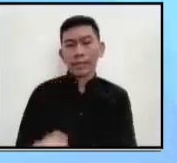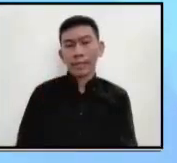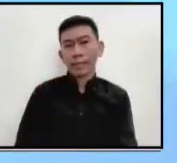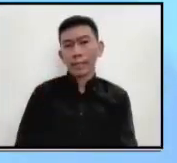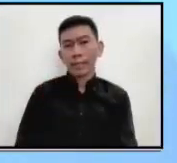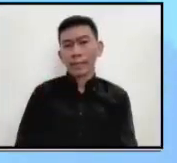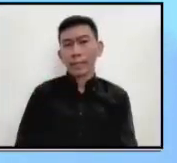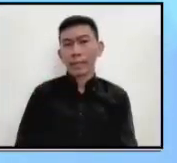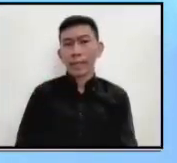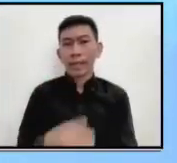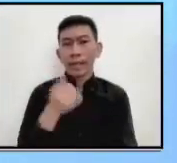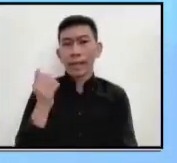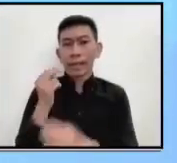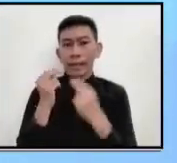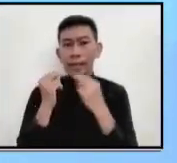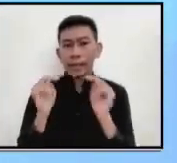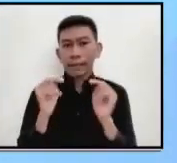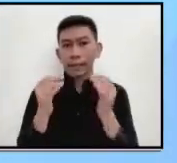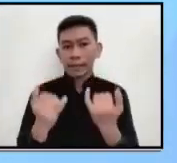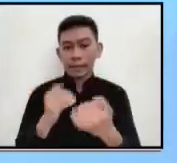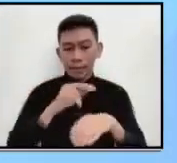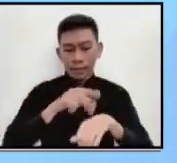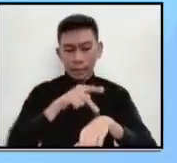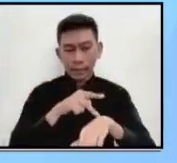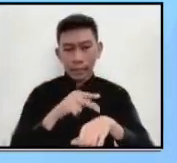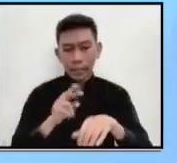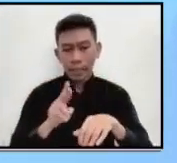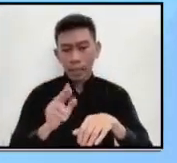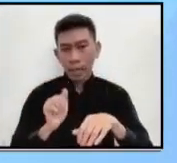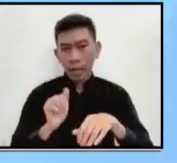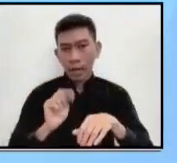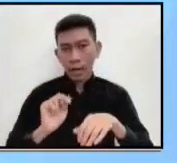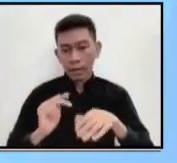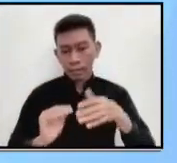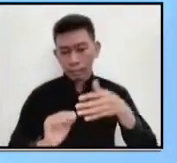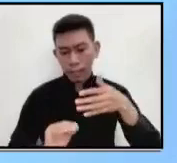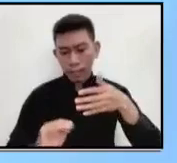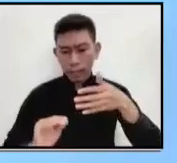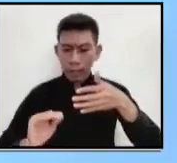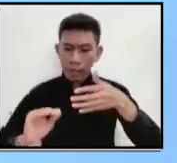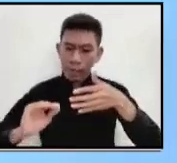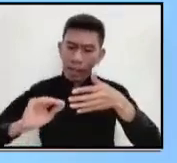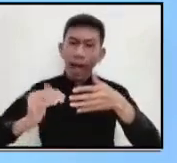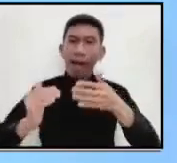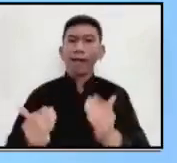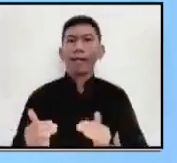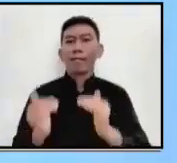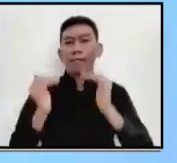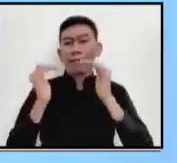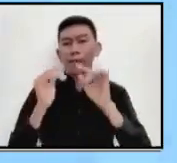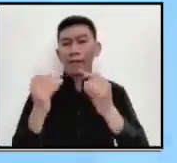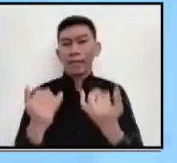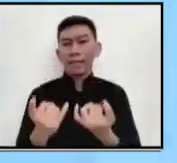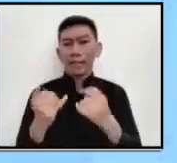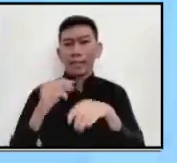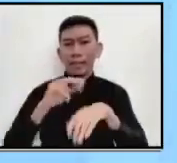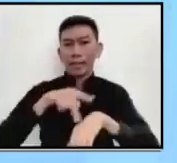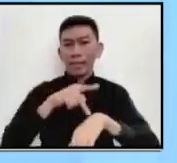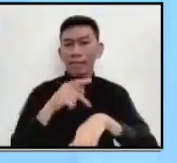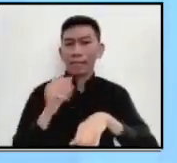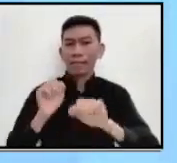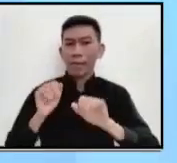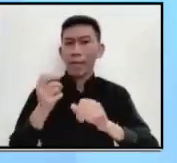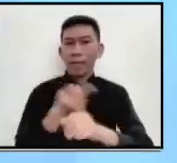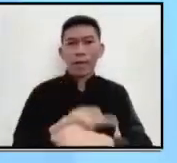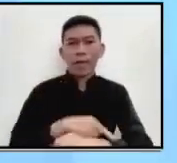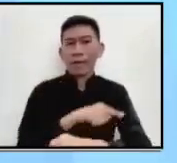Tumaas ang ranking ng Pilipinas sa hanay ng mga bansa na may pinakamapangyarihang passport o most powerful